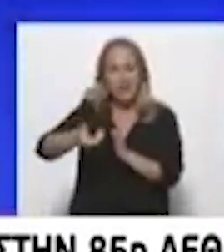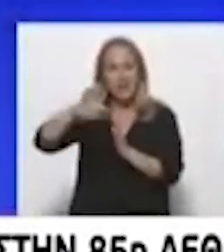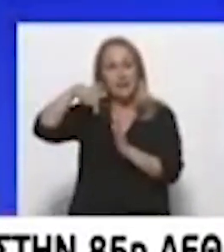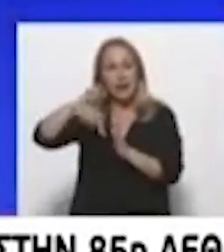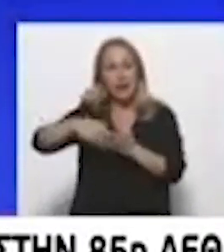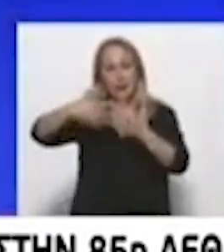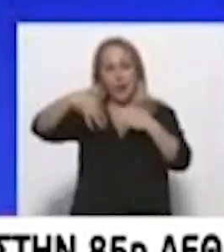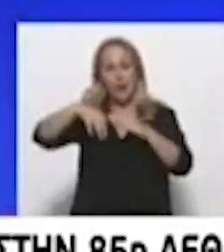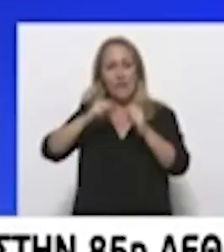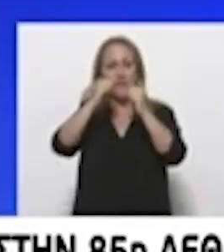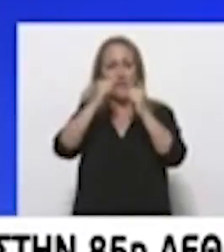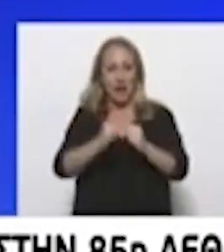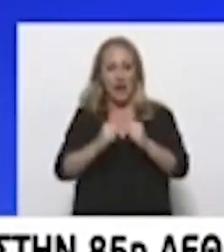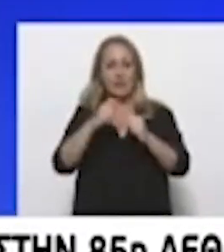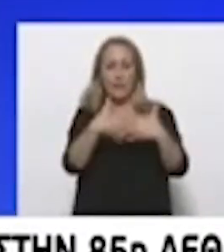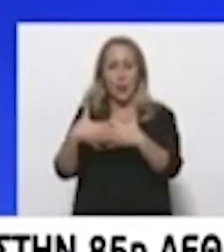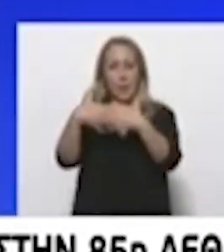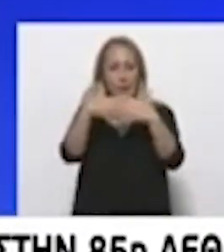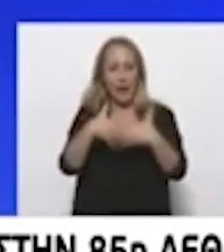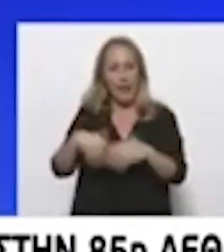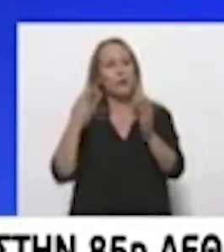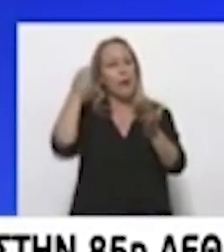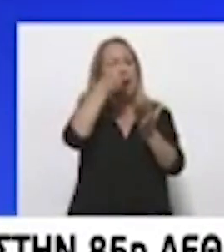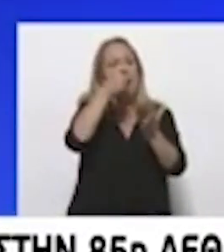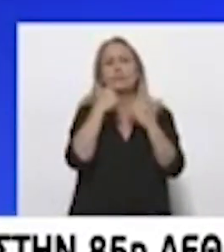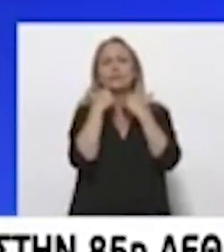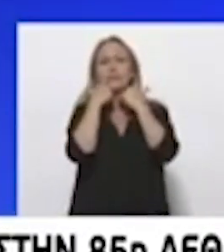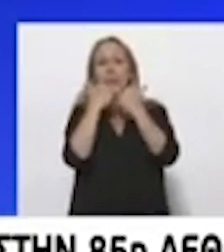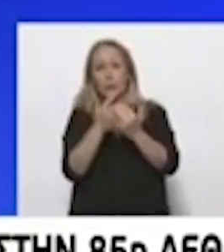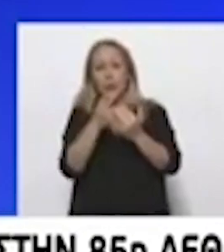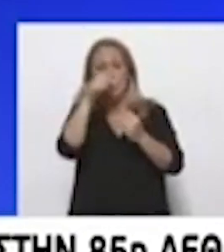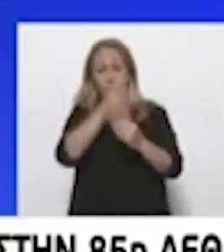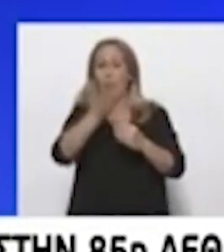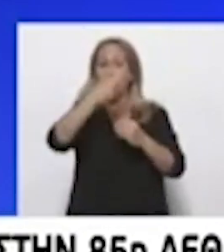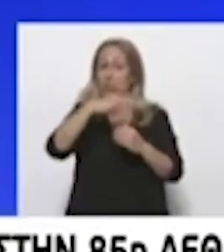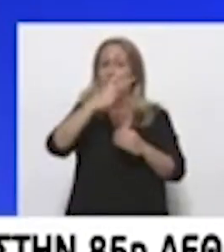ανάπτυξης της ελληνικής οικονομίας για μισό αιώνα, είναι πολύ ακριβός. Ο λιγνίτης δεν είναι επιλογή σήμερα.